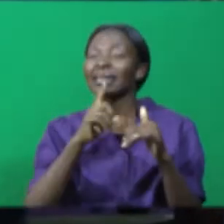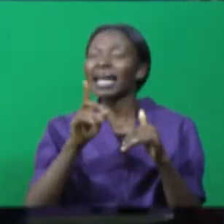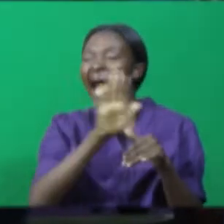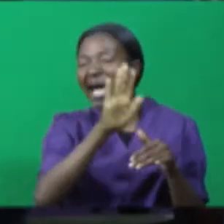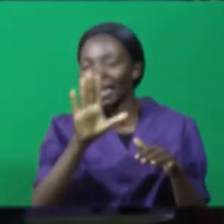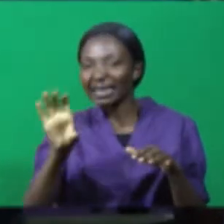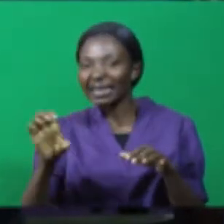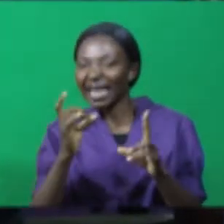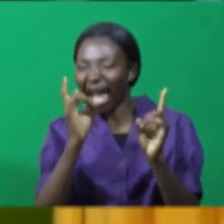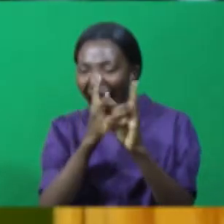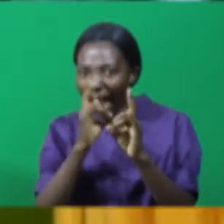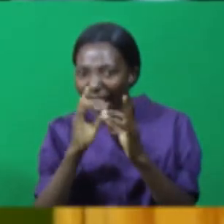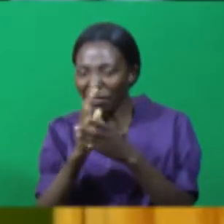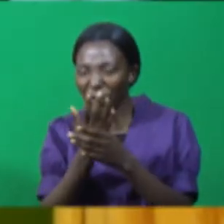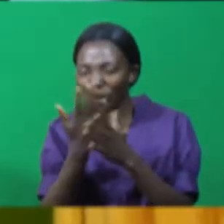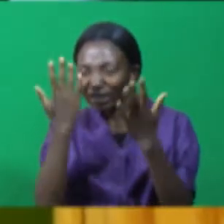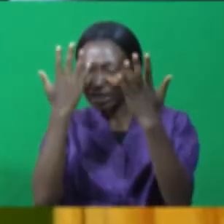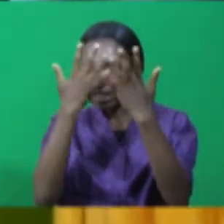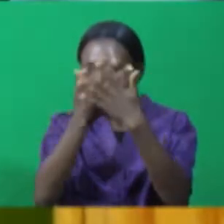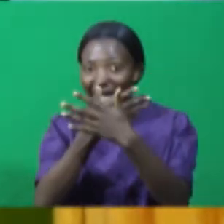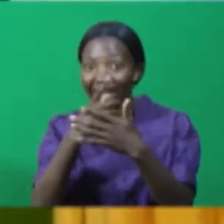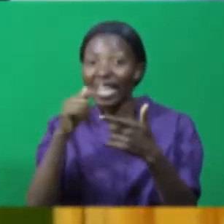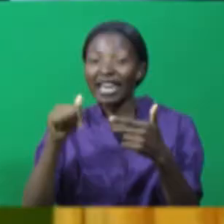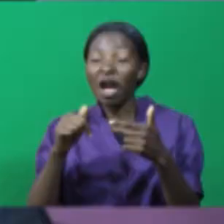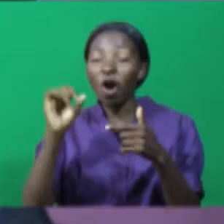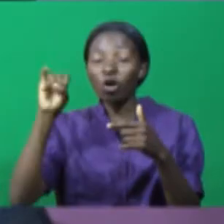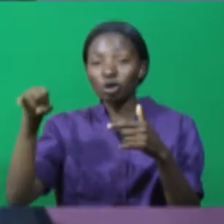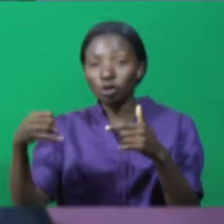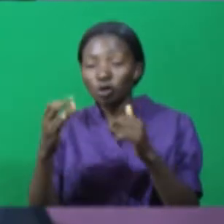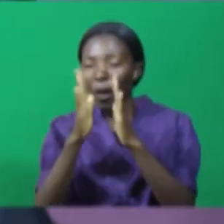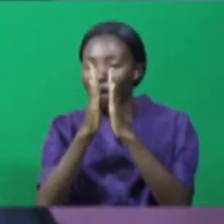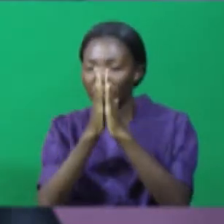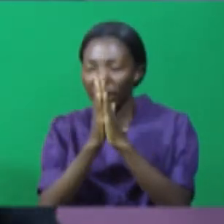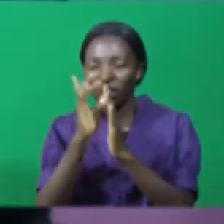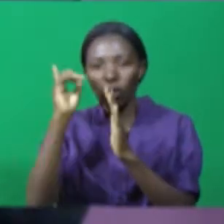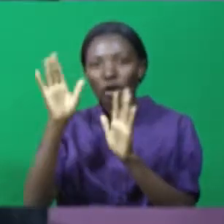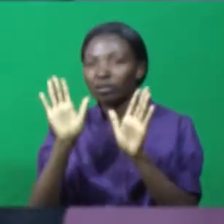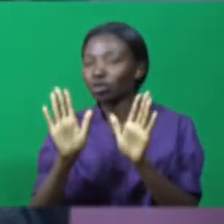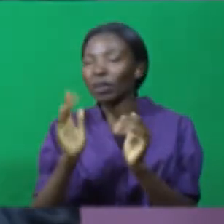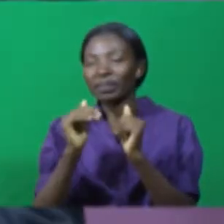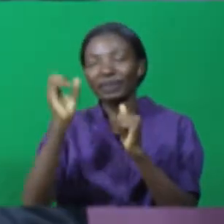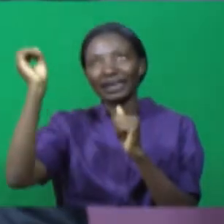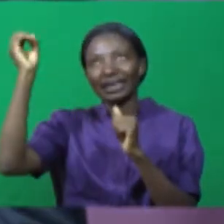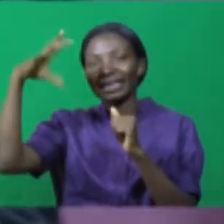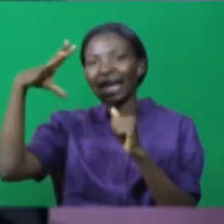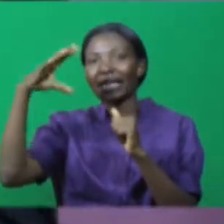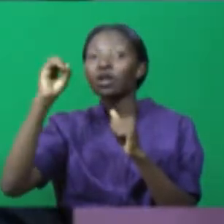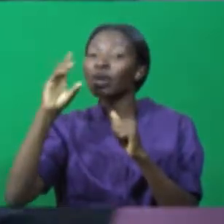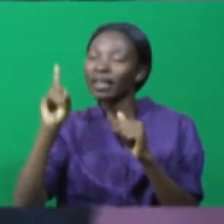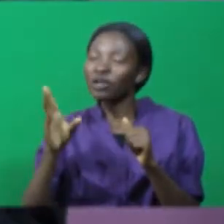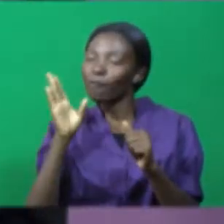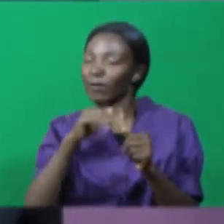nerima. Hanzi zvarangara kuvira hanzi Joshua vana matakati mwari misaizwa. Yeah. Tuda kupedzerana navo.